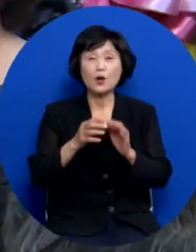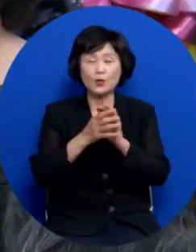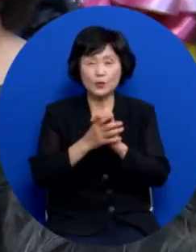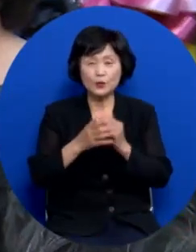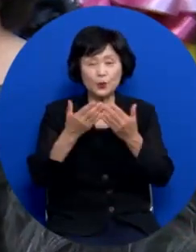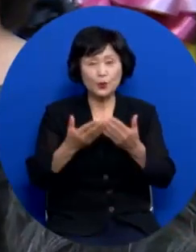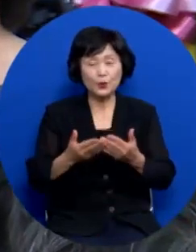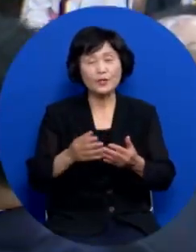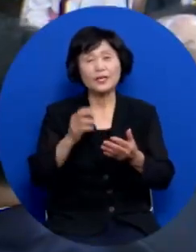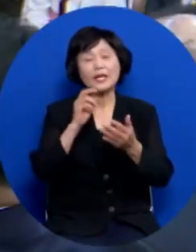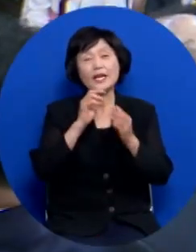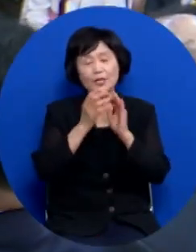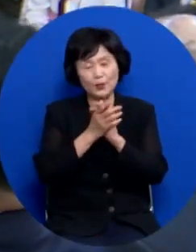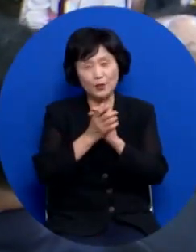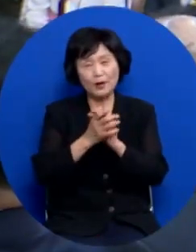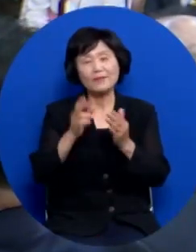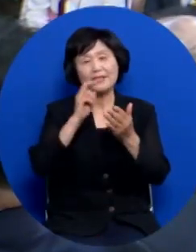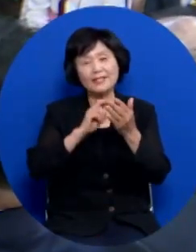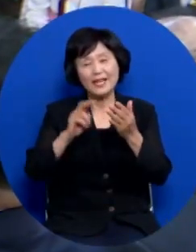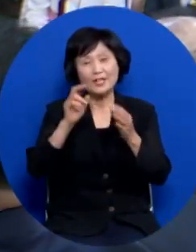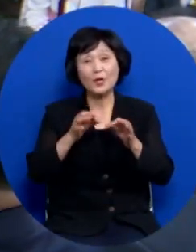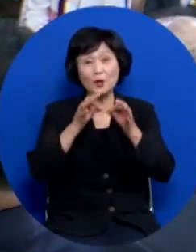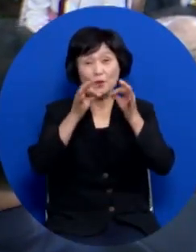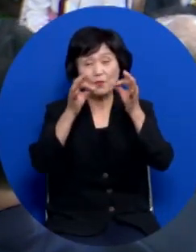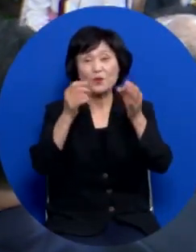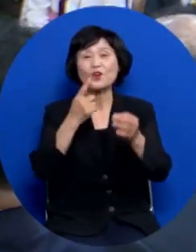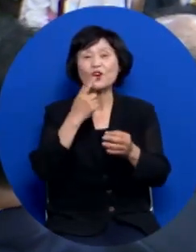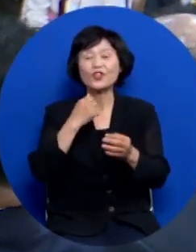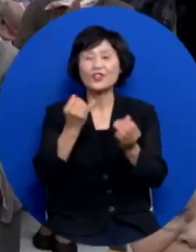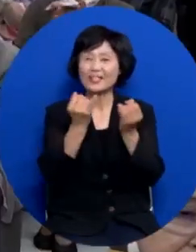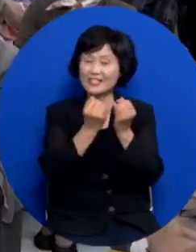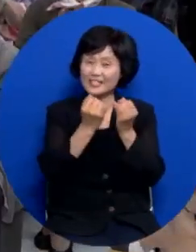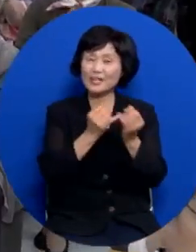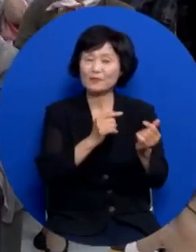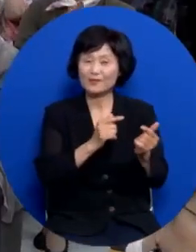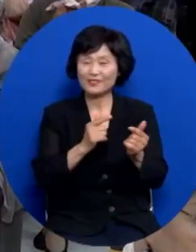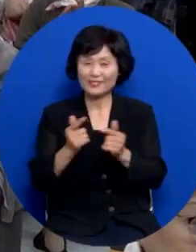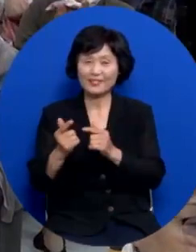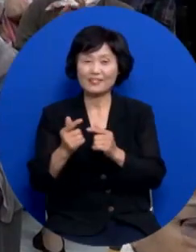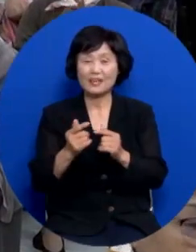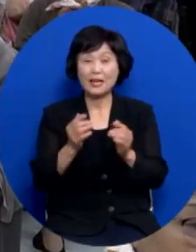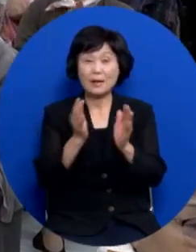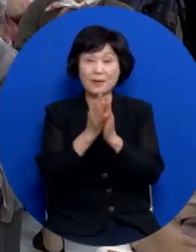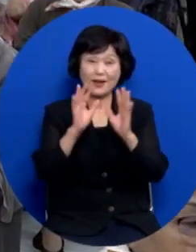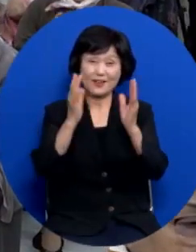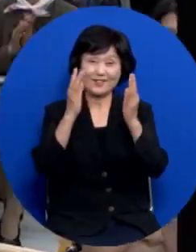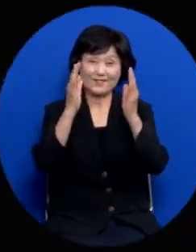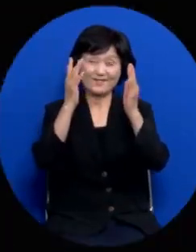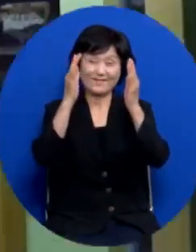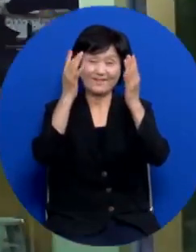찬양을 불렀던 여성들. 성도들은 진심 어린 박수와 함께 격려를 보냅니다.